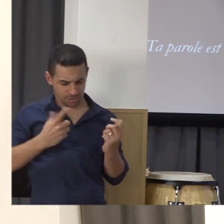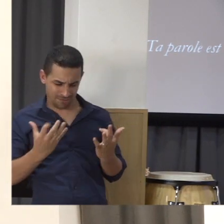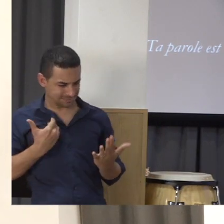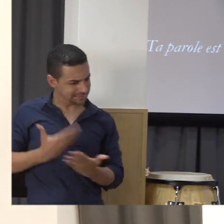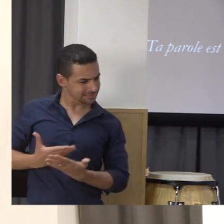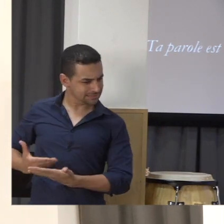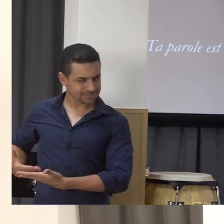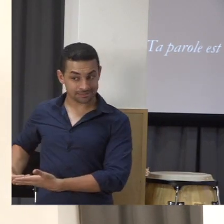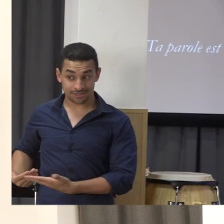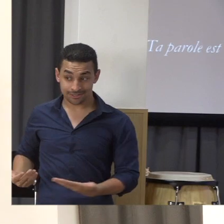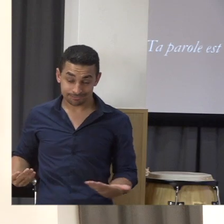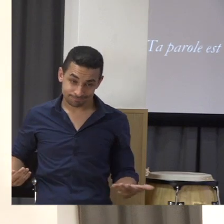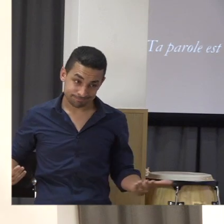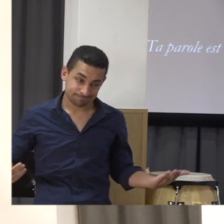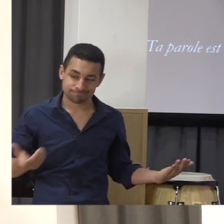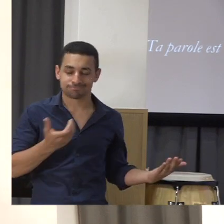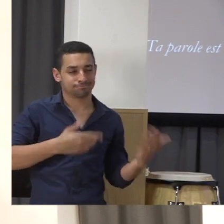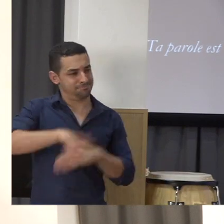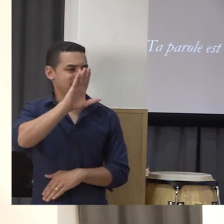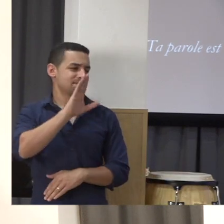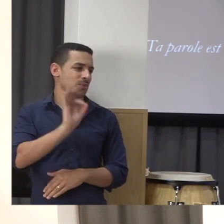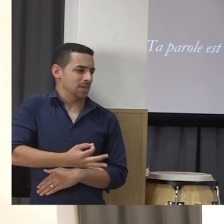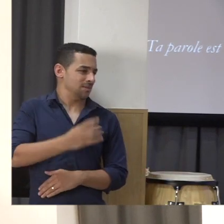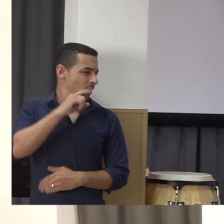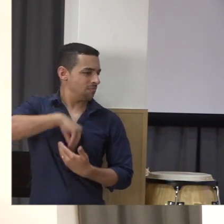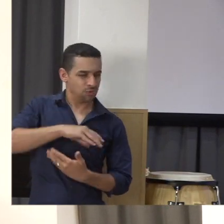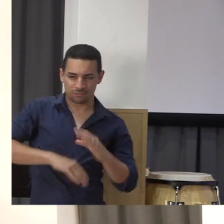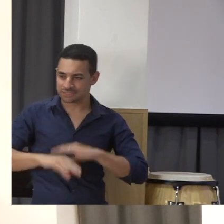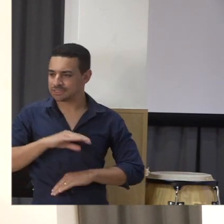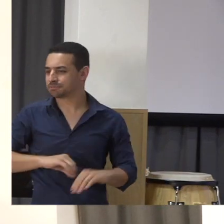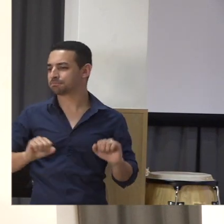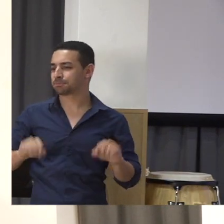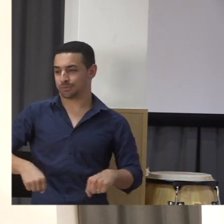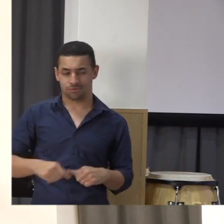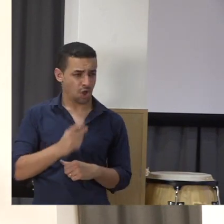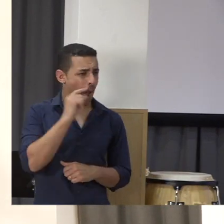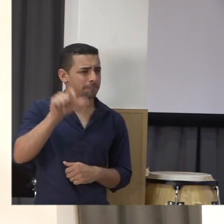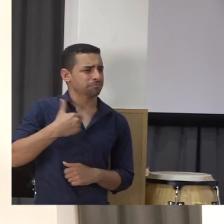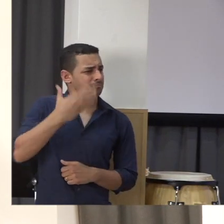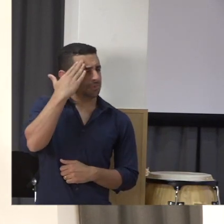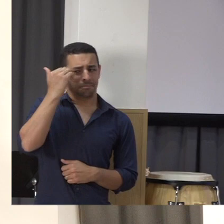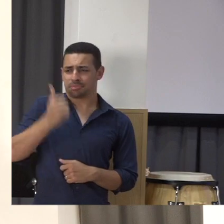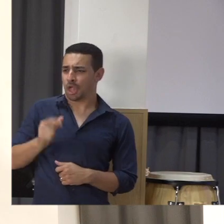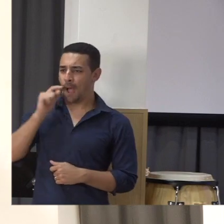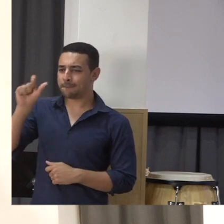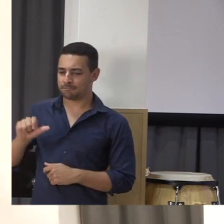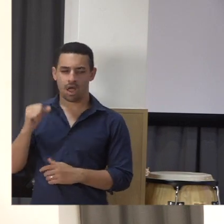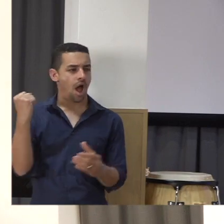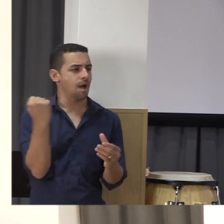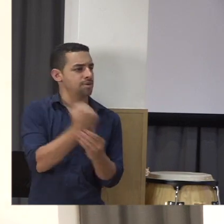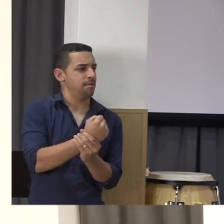aspirations, alors là, cela va créer des frustrations. On connaît un homme formidable qui s'appelait